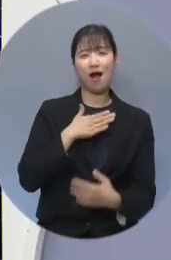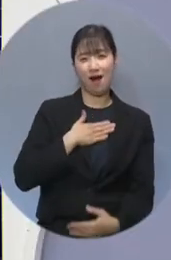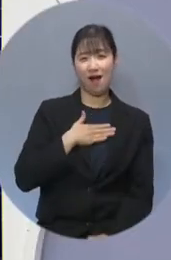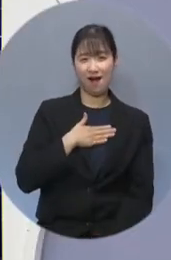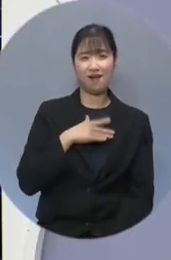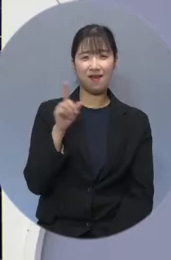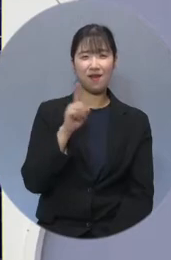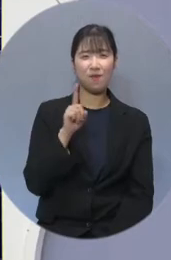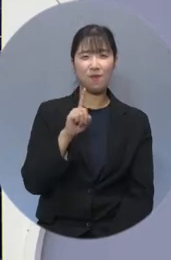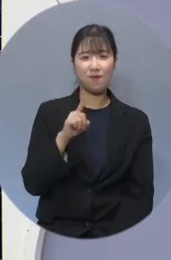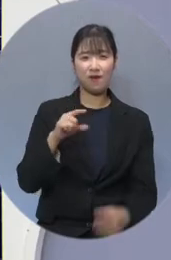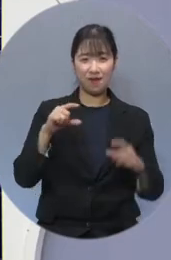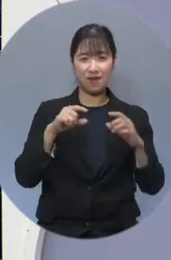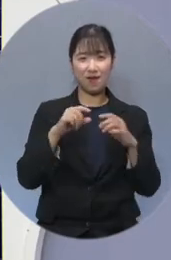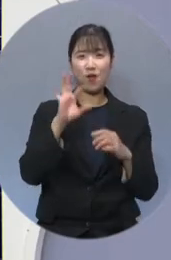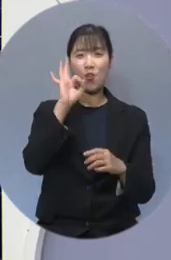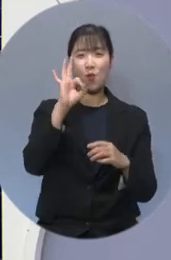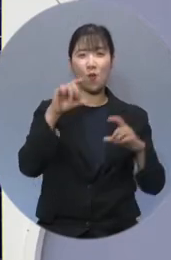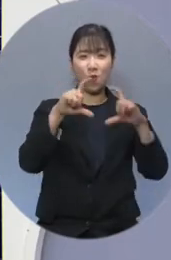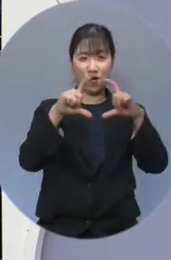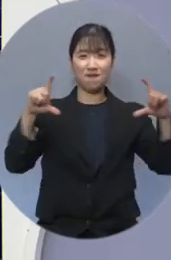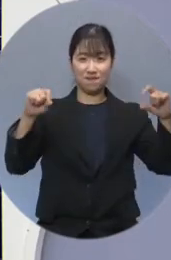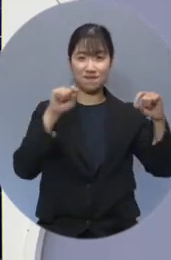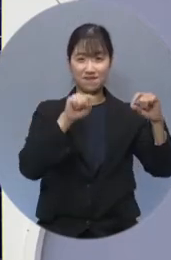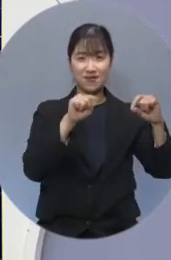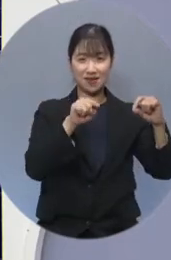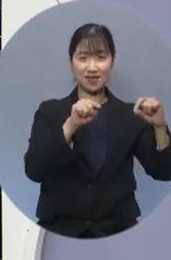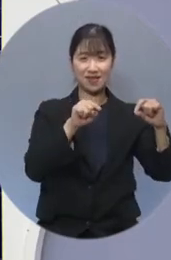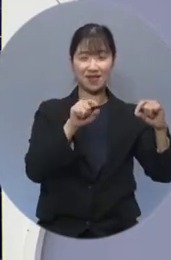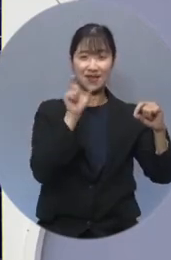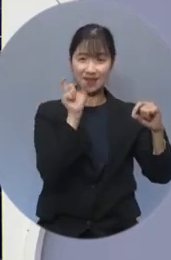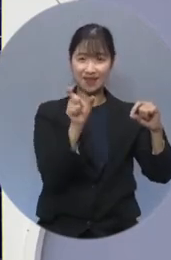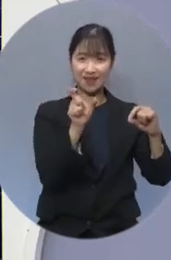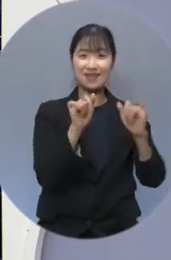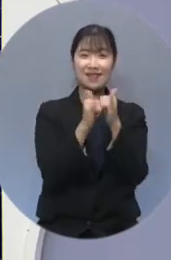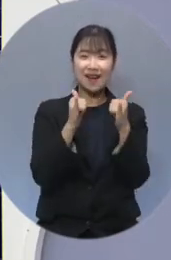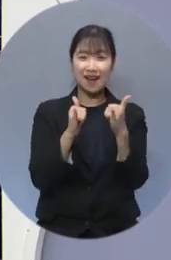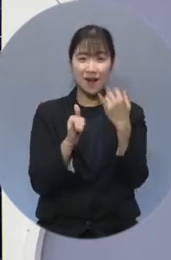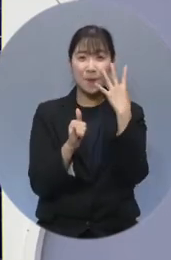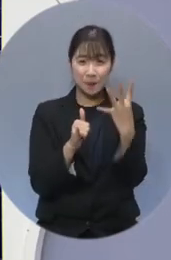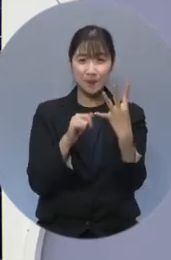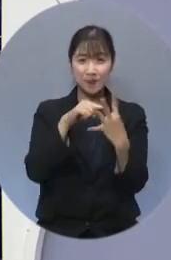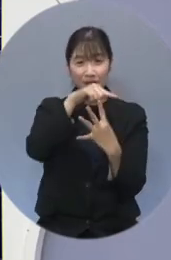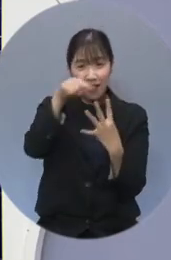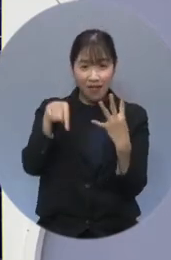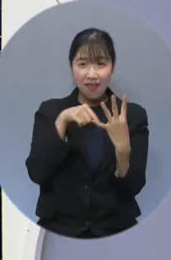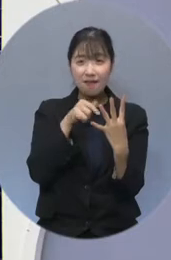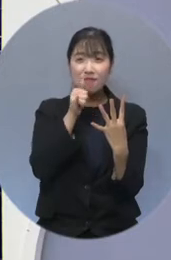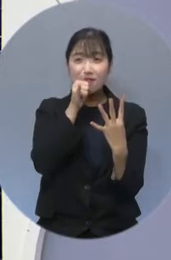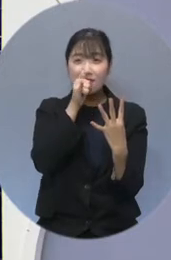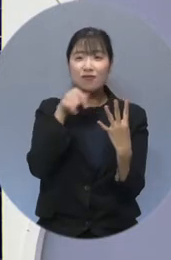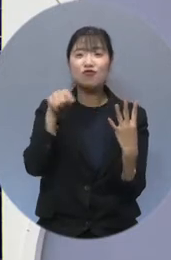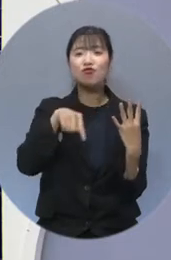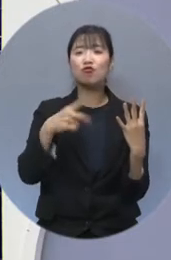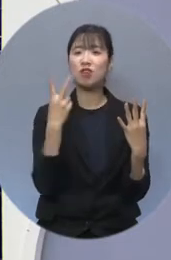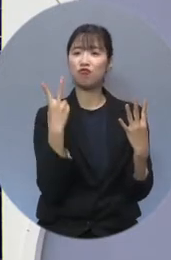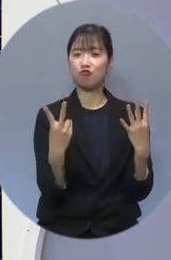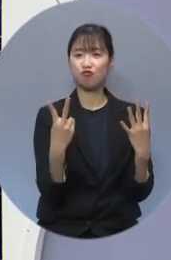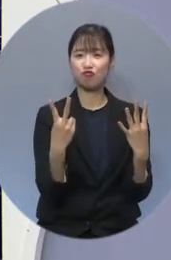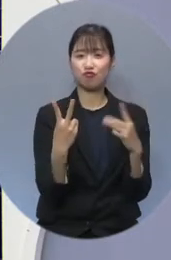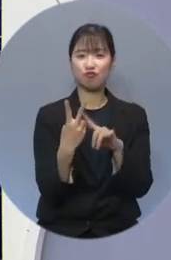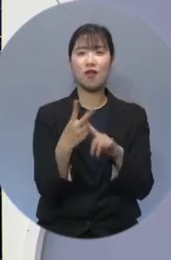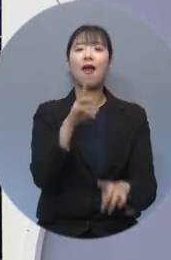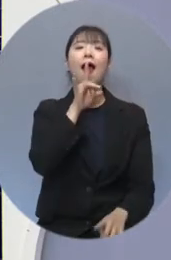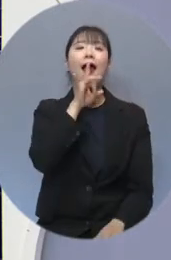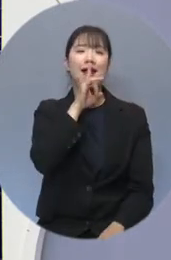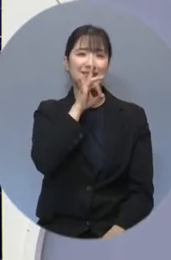아시다시피 우리 화폐 지폐에 있는 우리 위대한 인물분들이 신사임당 네 분이신데 네. 그중에 두 분이 이제